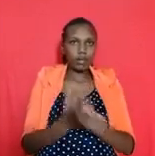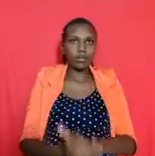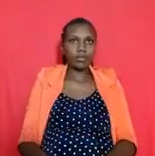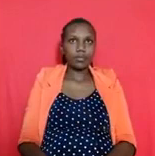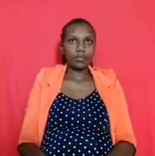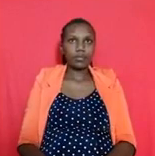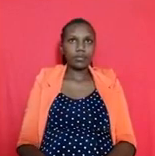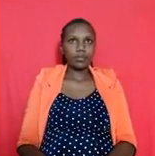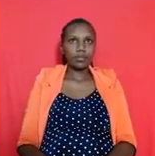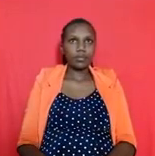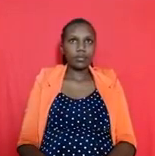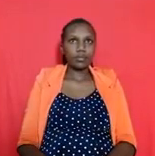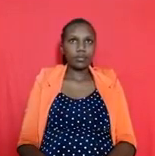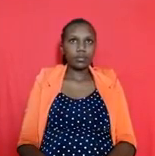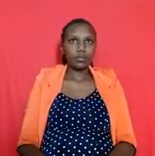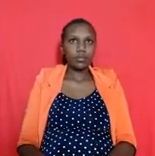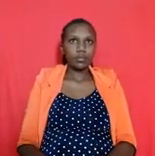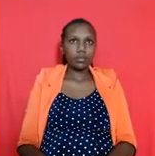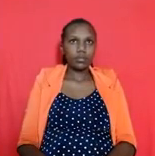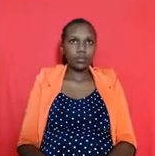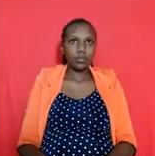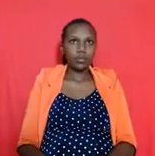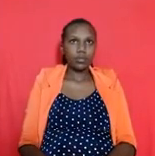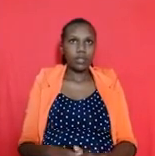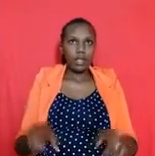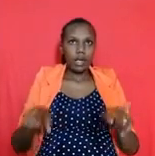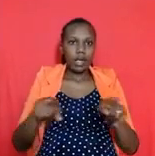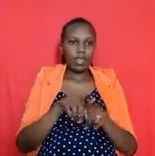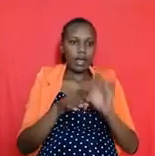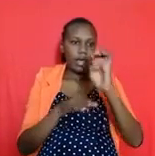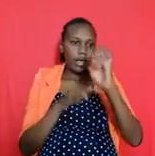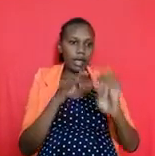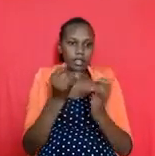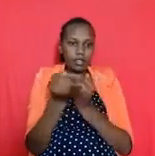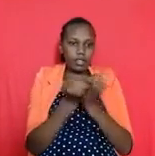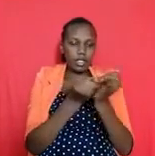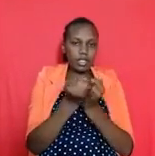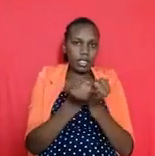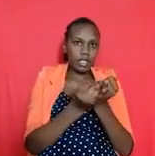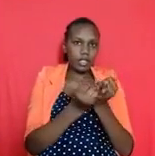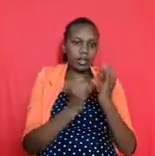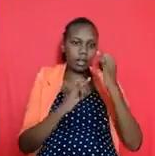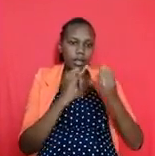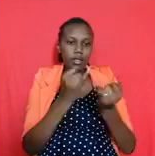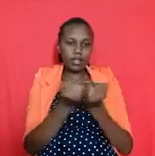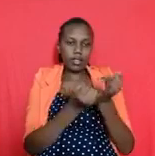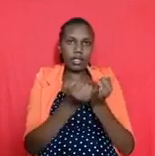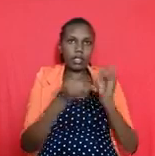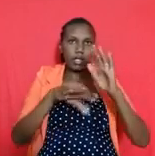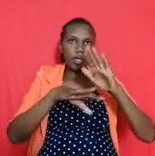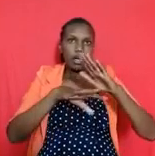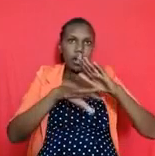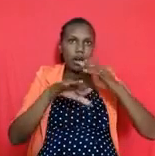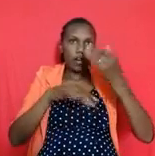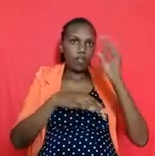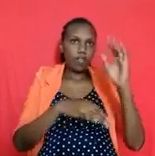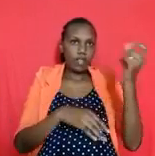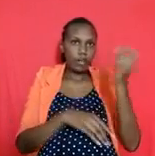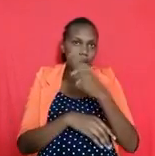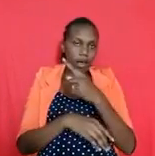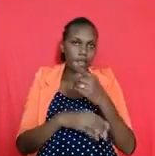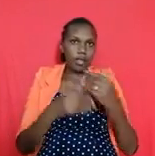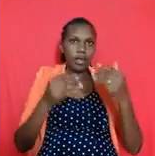Ngai. O mũico wa mweri ningĩ nĩ tũkoragwo na mahoya gũkũ kanitha-inĩ kuma